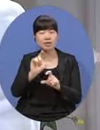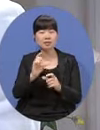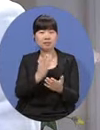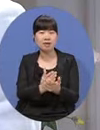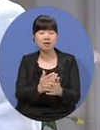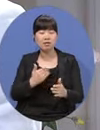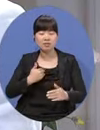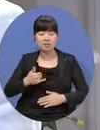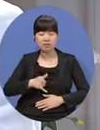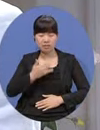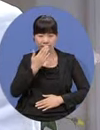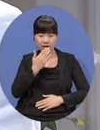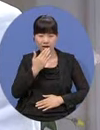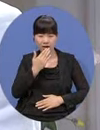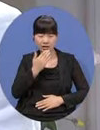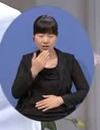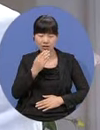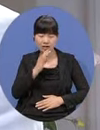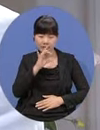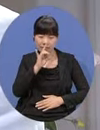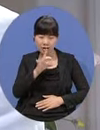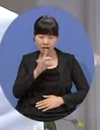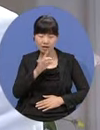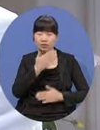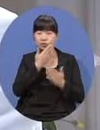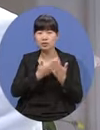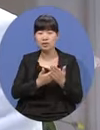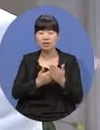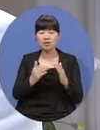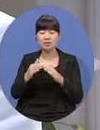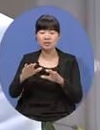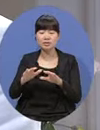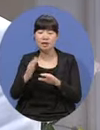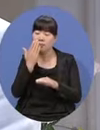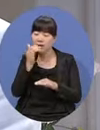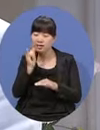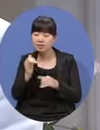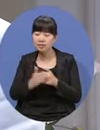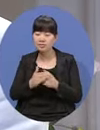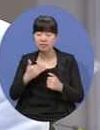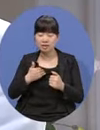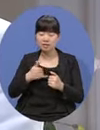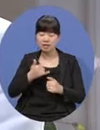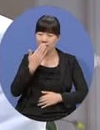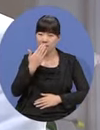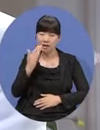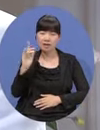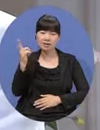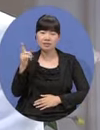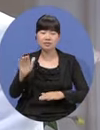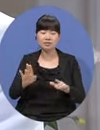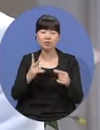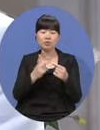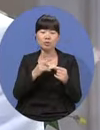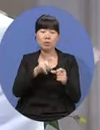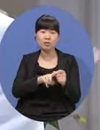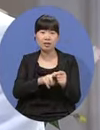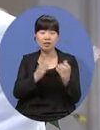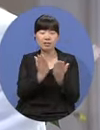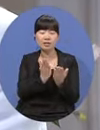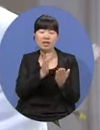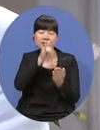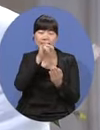이게 우리 애가 할 수 있는 거냐 없는 거냐가 굉장히 중요한 거 같고 옆 집에가 할 수 있다고 우리 애가 할 수 있는 건 아니거든요 두 번째는 목표에 맞느냐 안